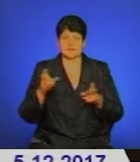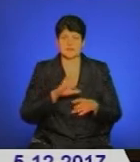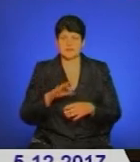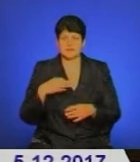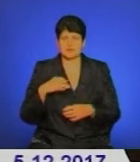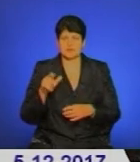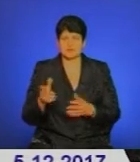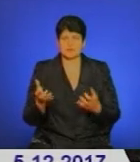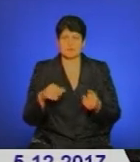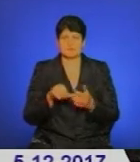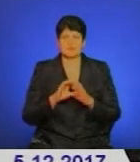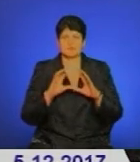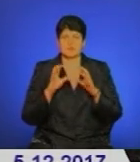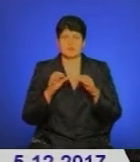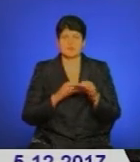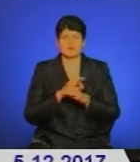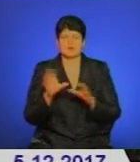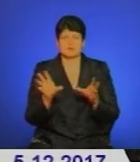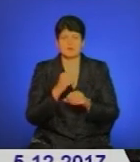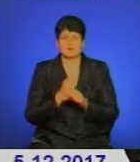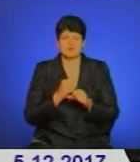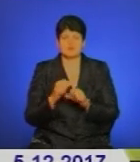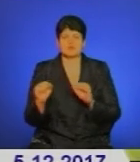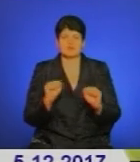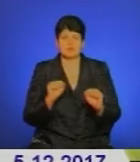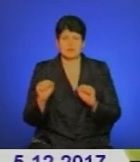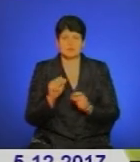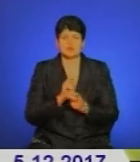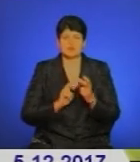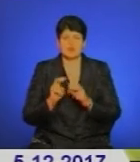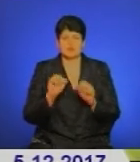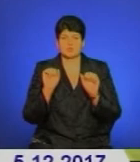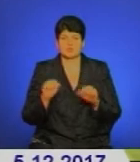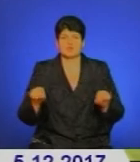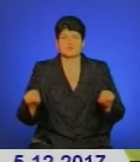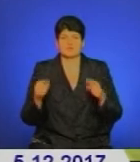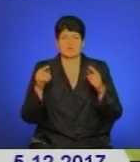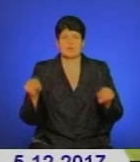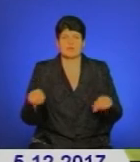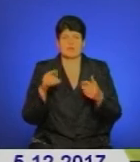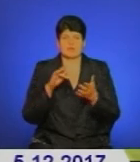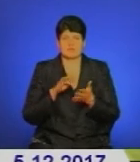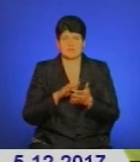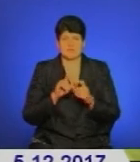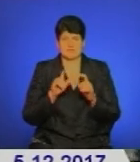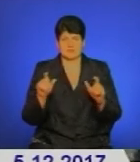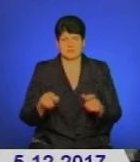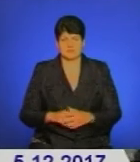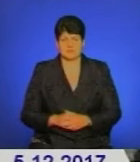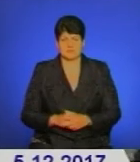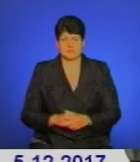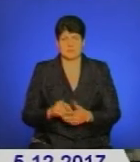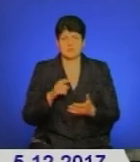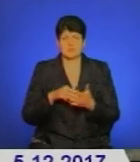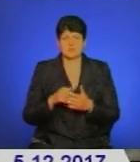потребами беруть участь у міжнародних проєктах, співпрацюють з владою і шукають можливість створити реабілітаційний центр. У місті